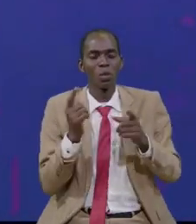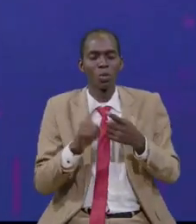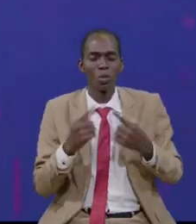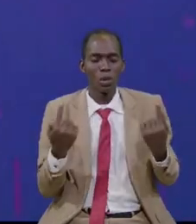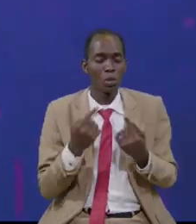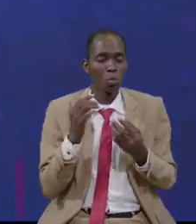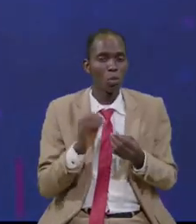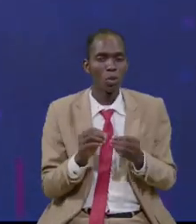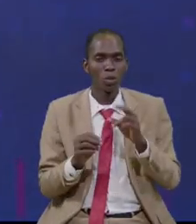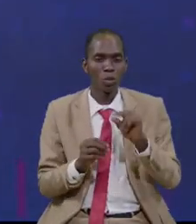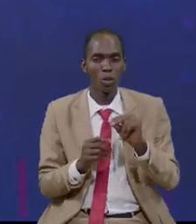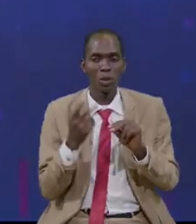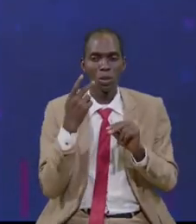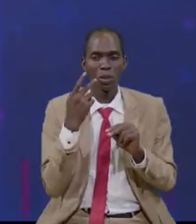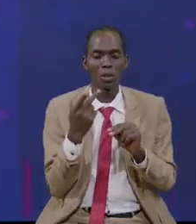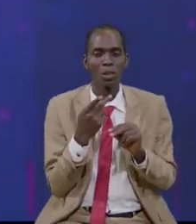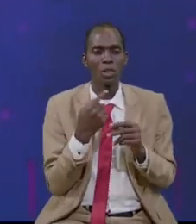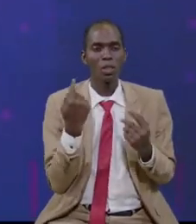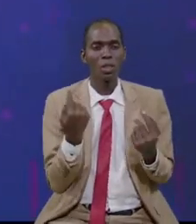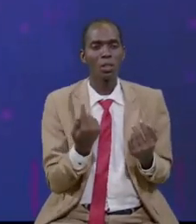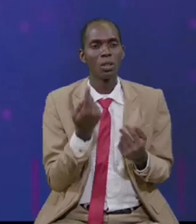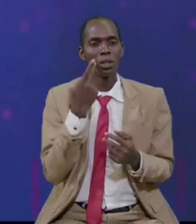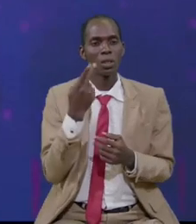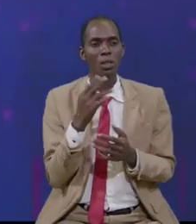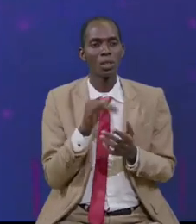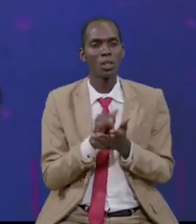cela. Il dit, gardez-vous de